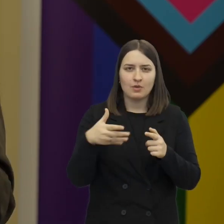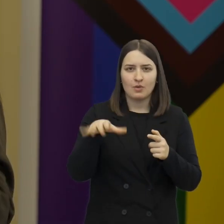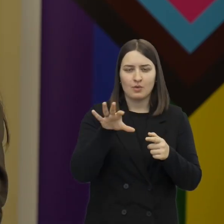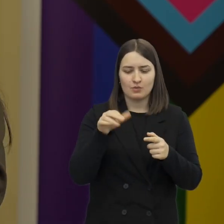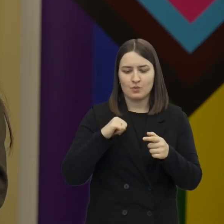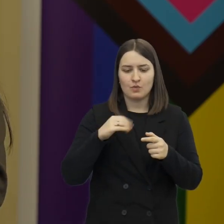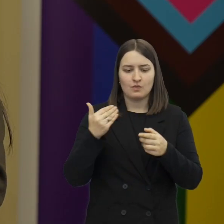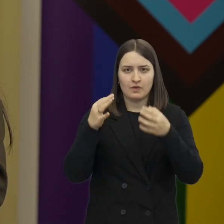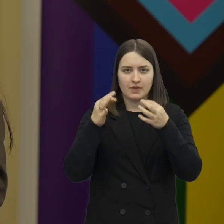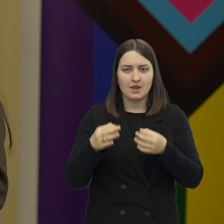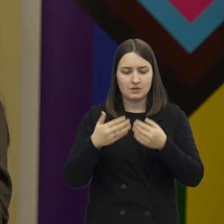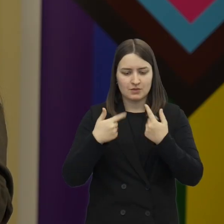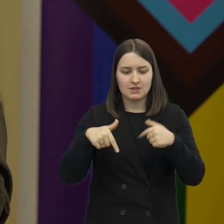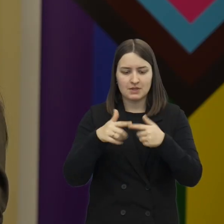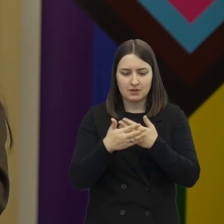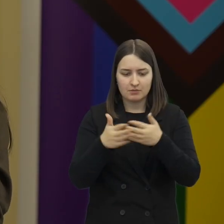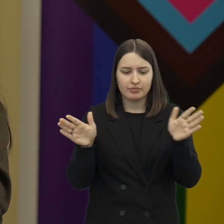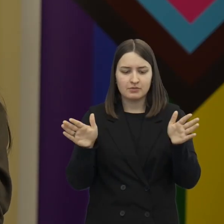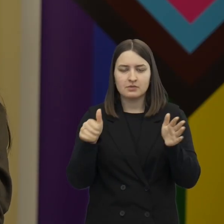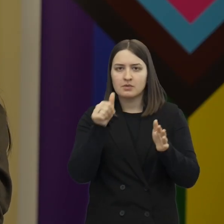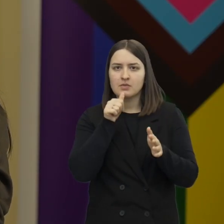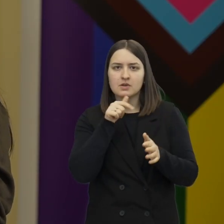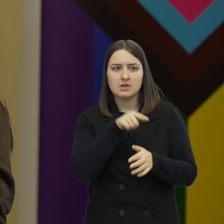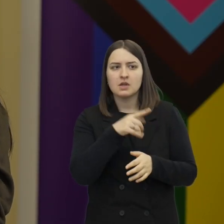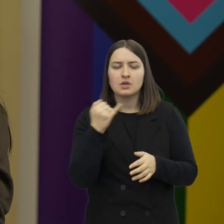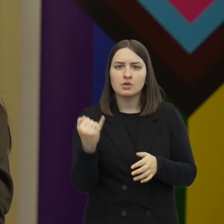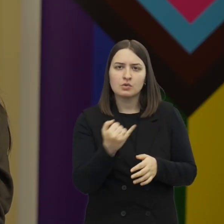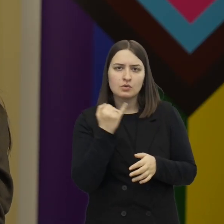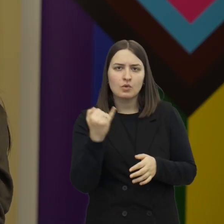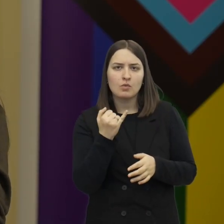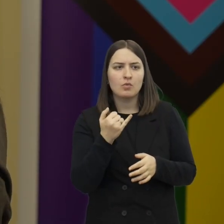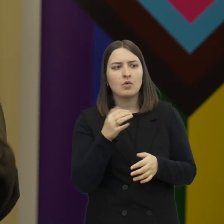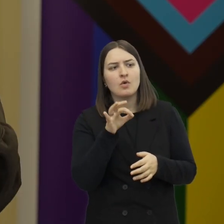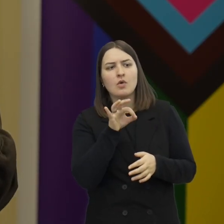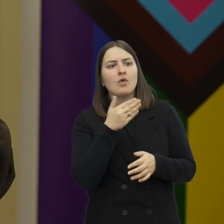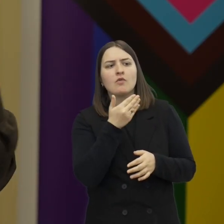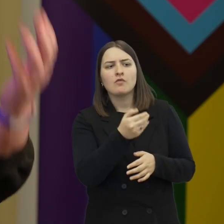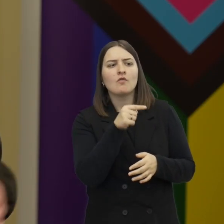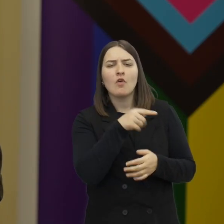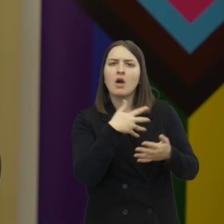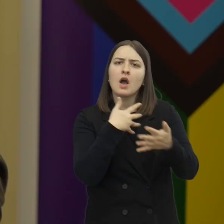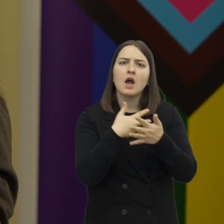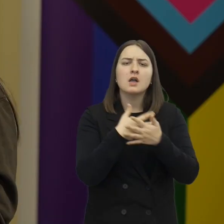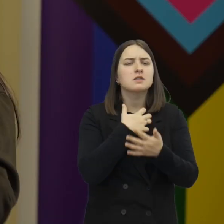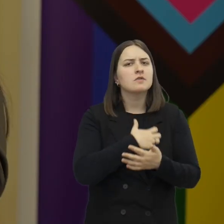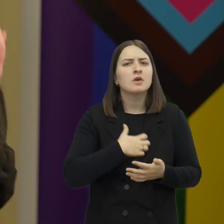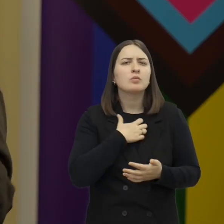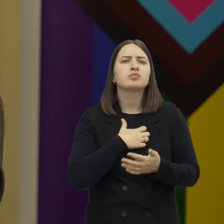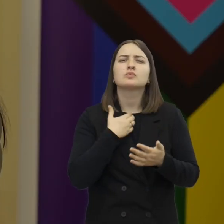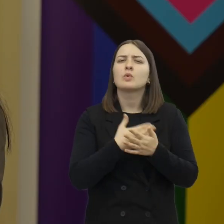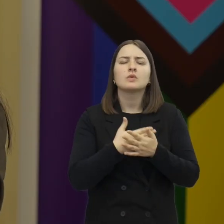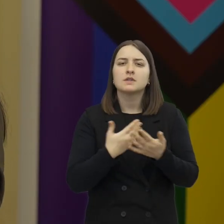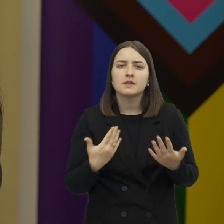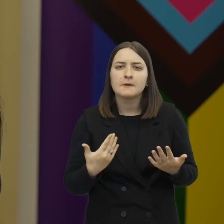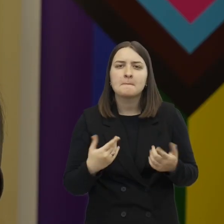pavyzdžiui, jūsų aktyvizmas nukreiptas prieš kolonijinės struktūras jums svarbus ir kur, na, tam tikrai daliai